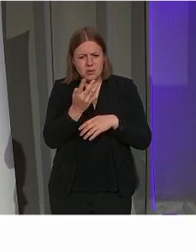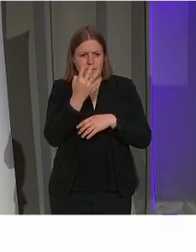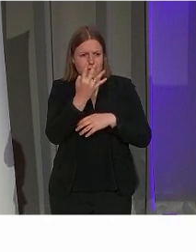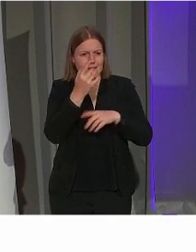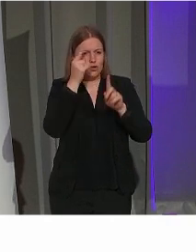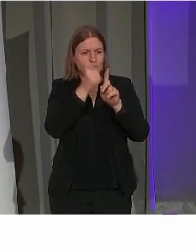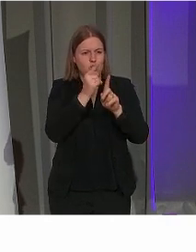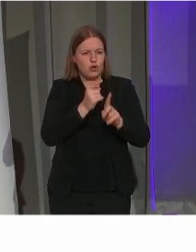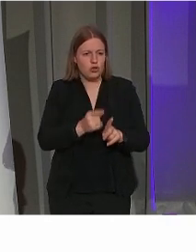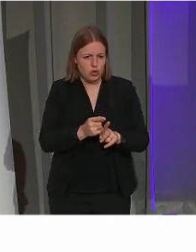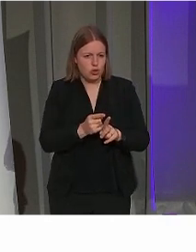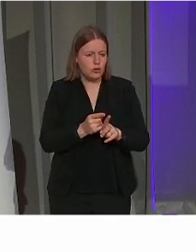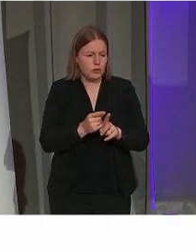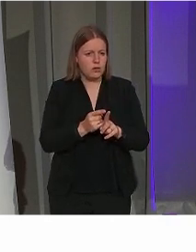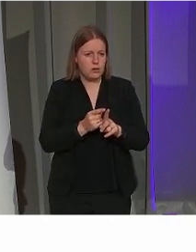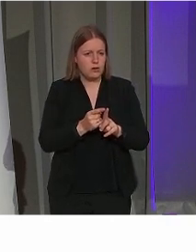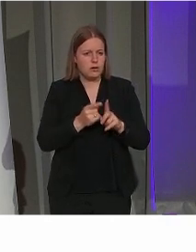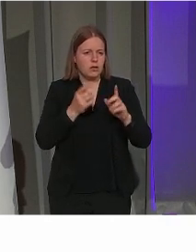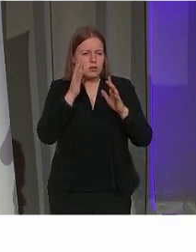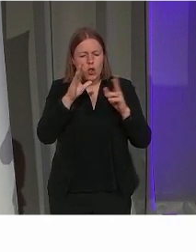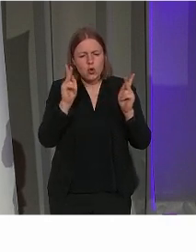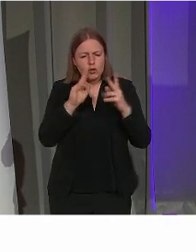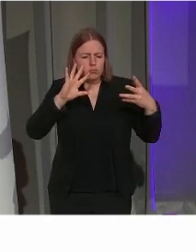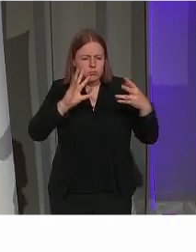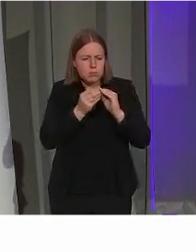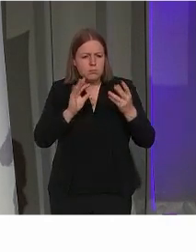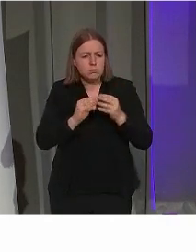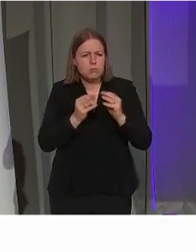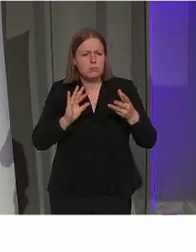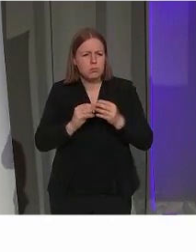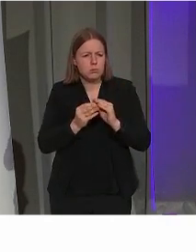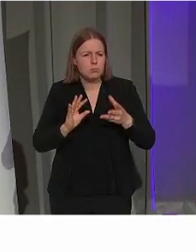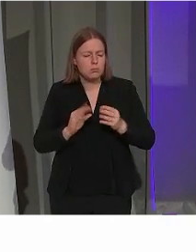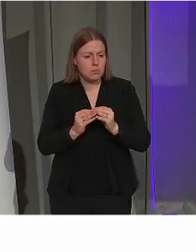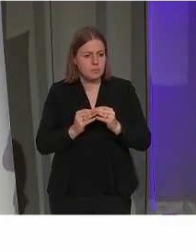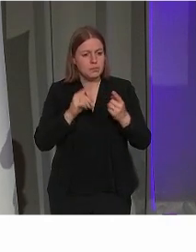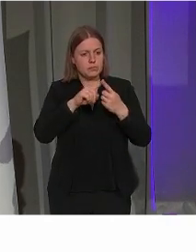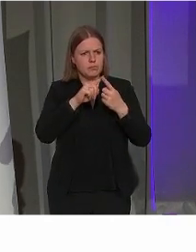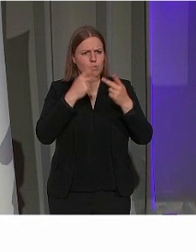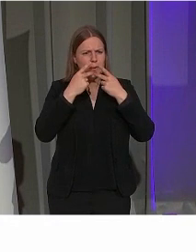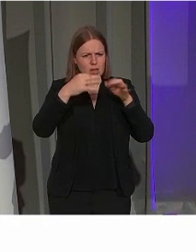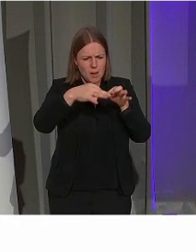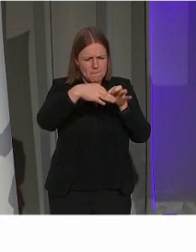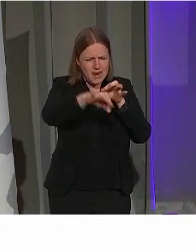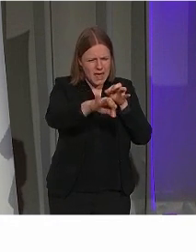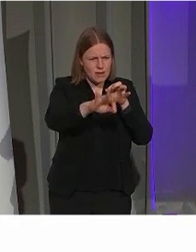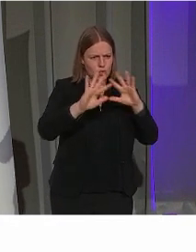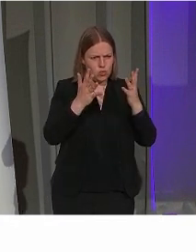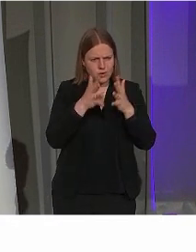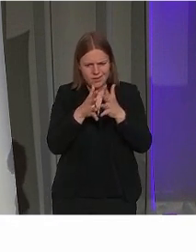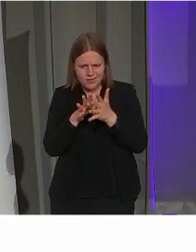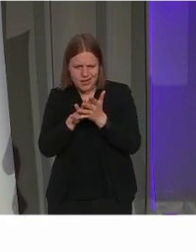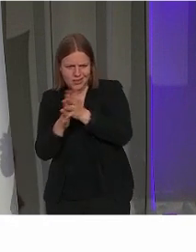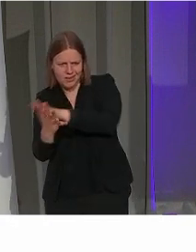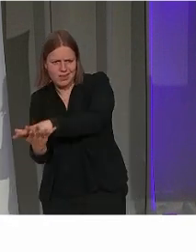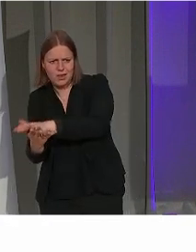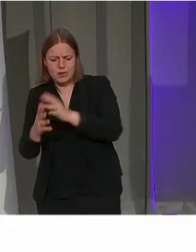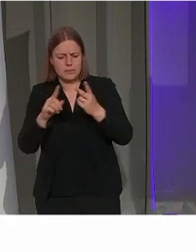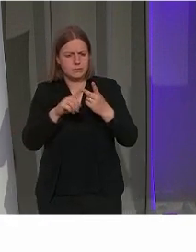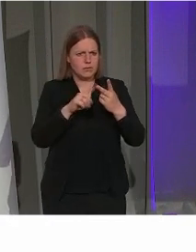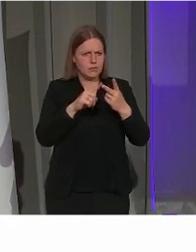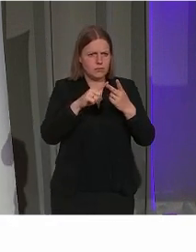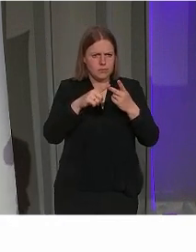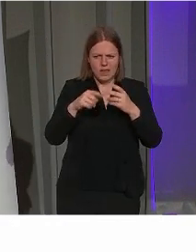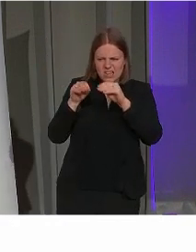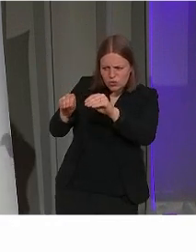4 strategische objectieven. Ik ga deze voor u even samenvatten. Wij willen voor een